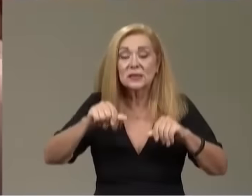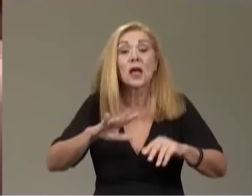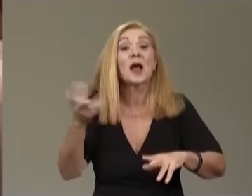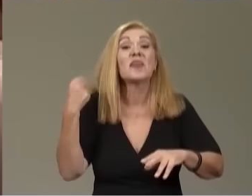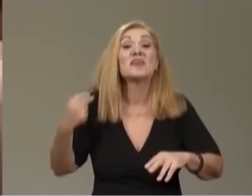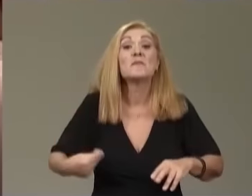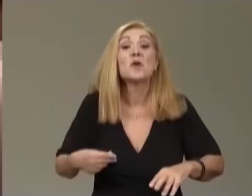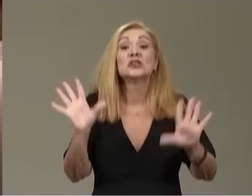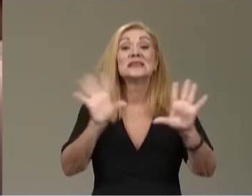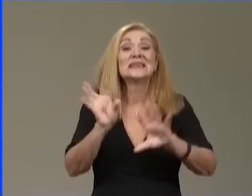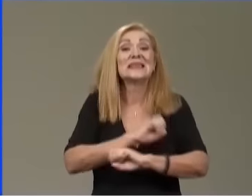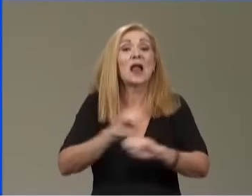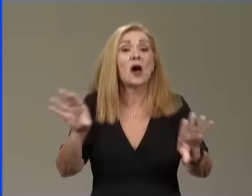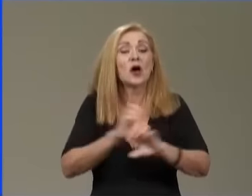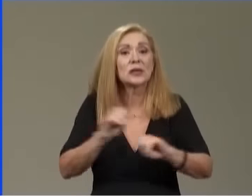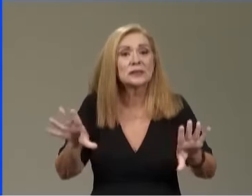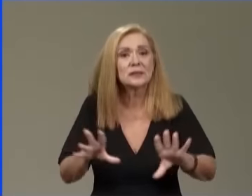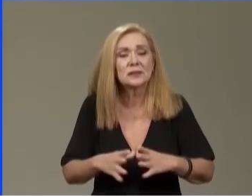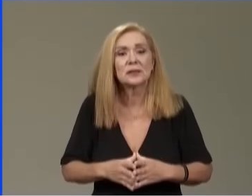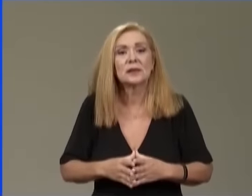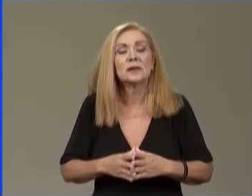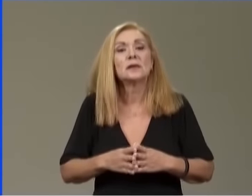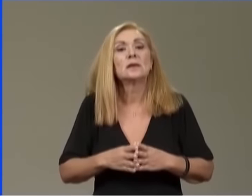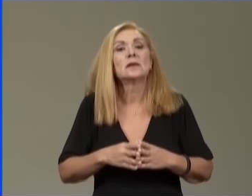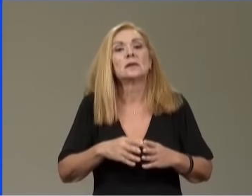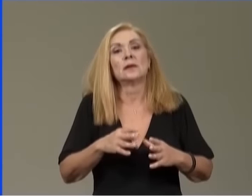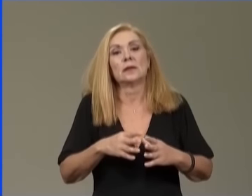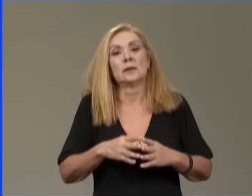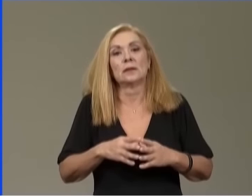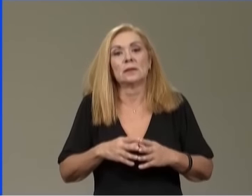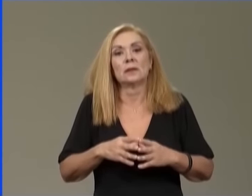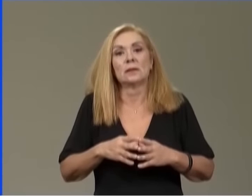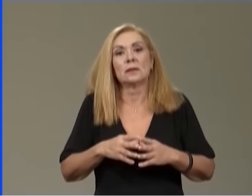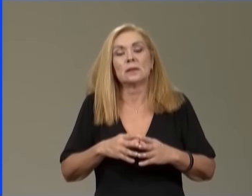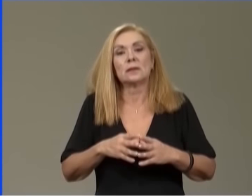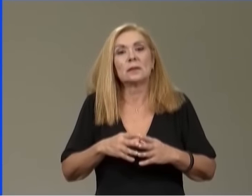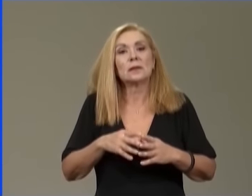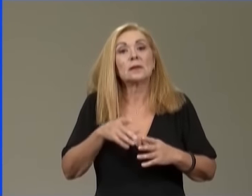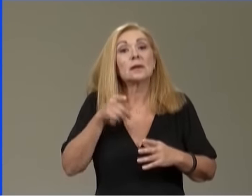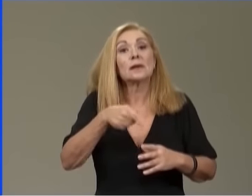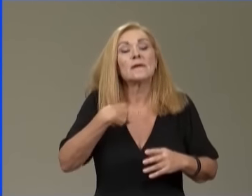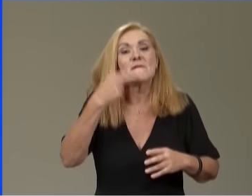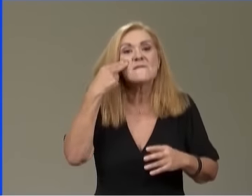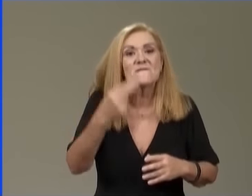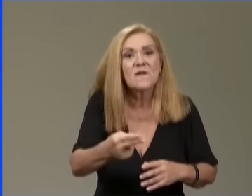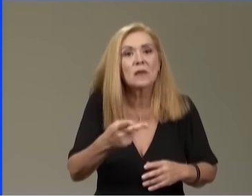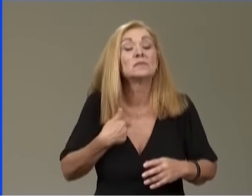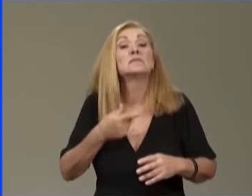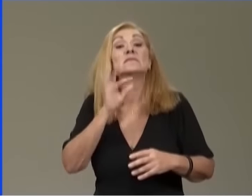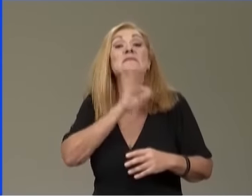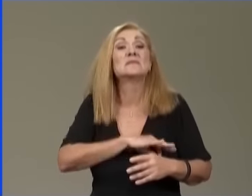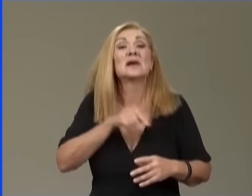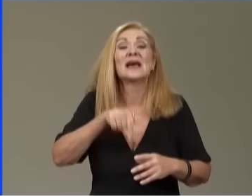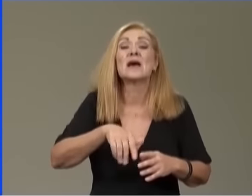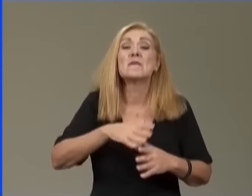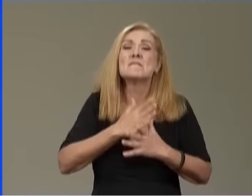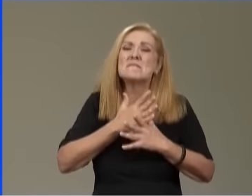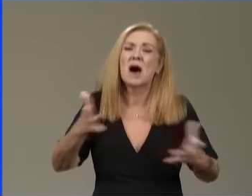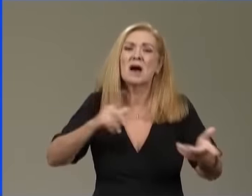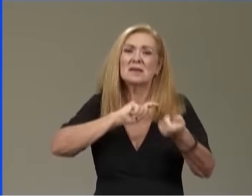τηλεόραση, η οποία αξιοποιώντας το μεγάλο μετασχηματισμό της